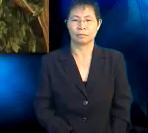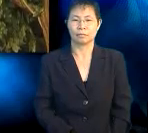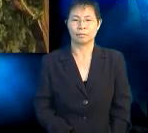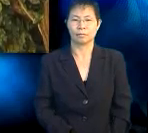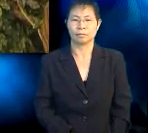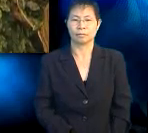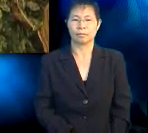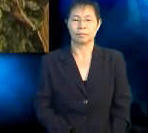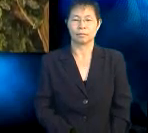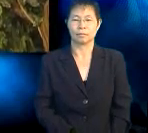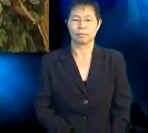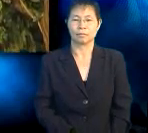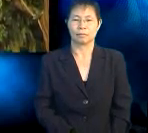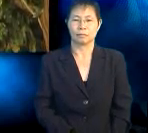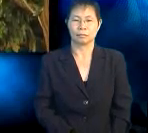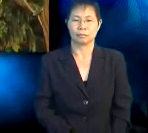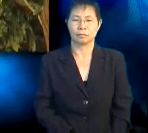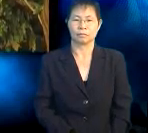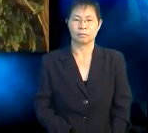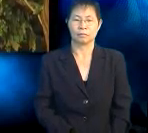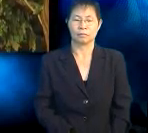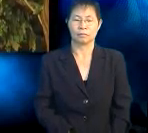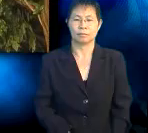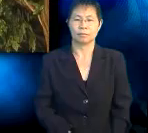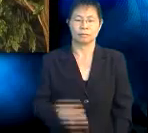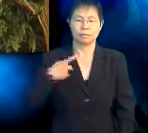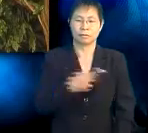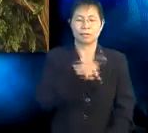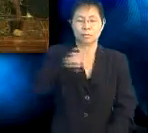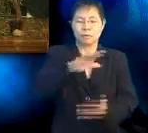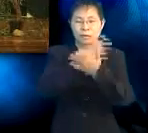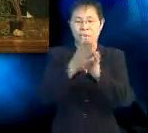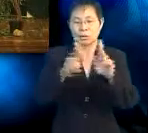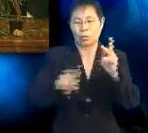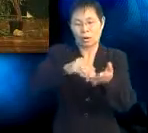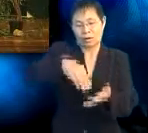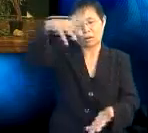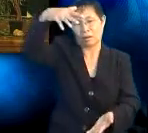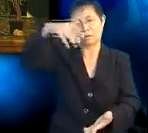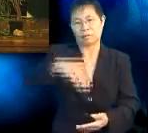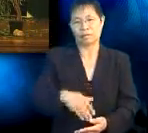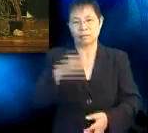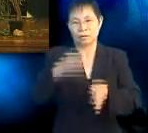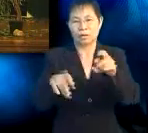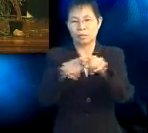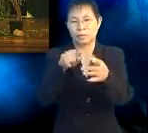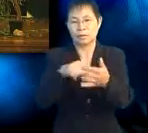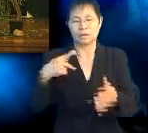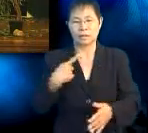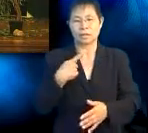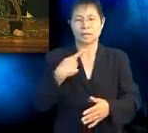Banyaknya wang. Ya, kita mesti menjadi orang kaya. Haa, begini? Kaya lah kita.